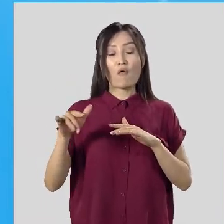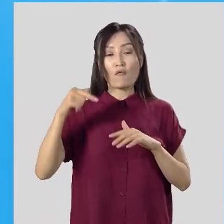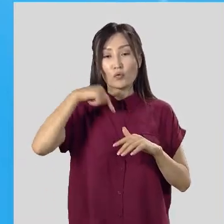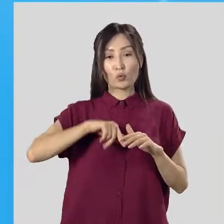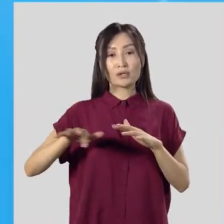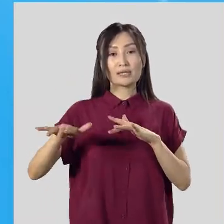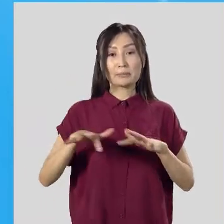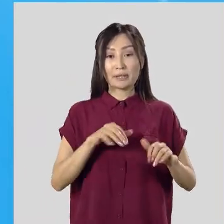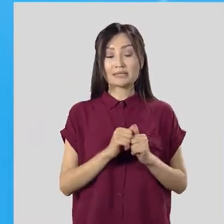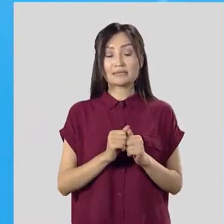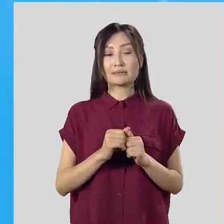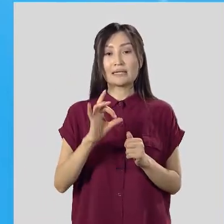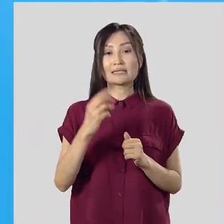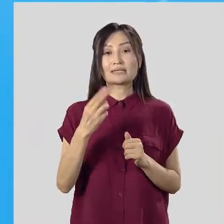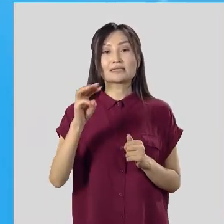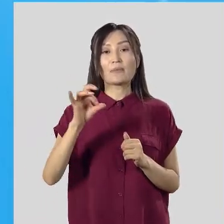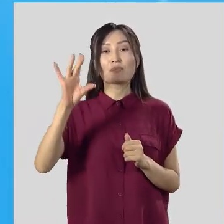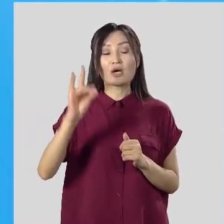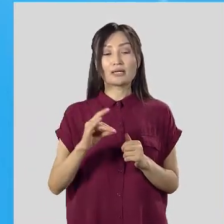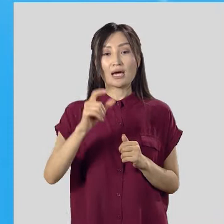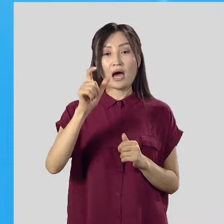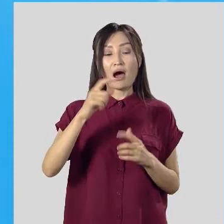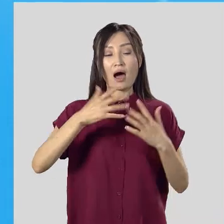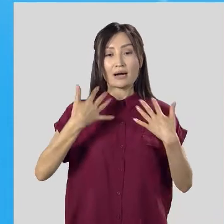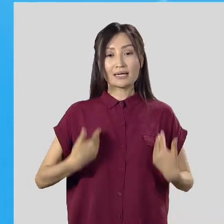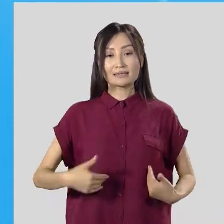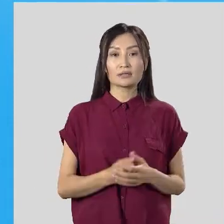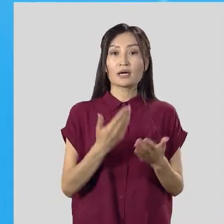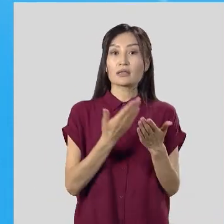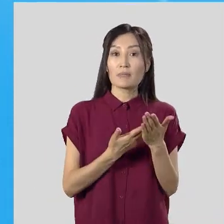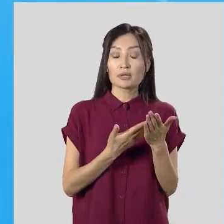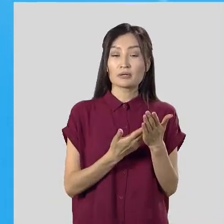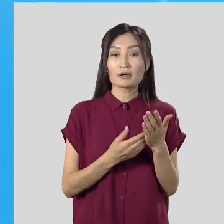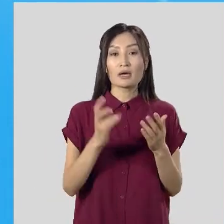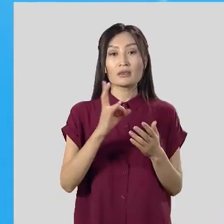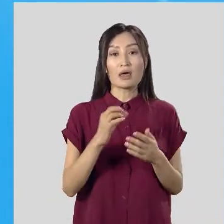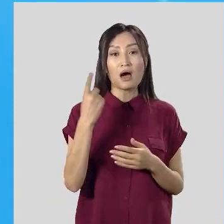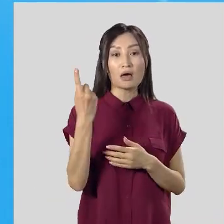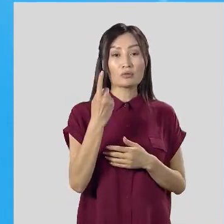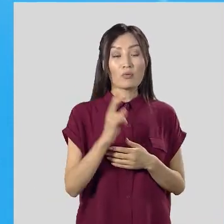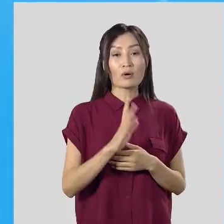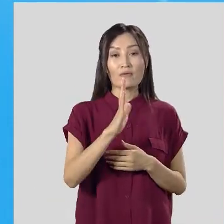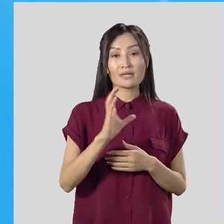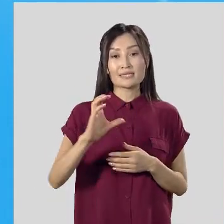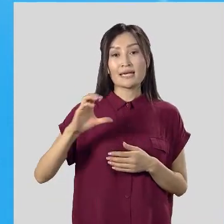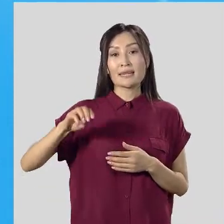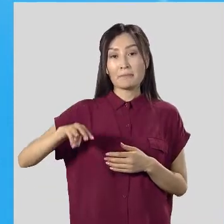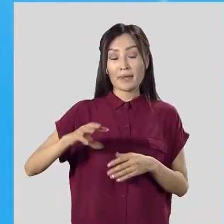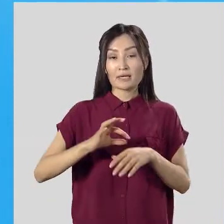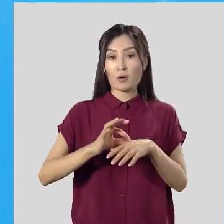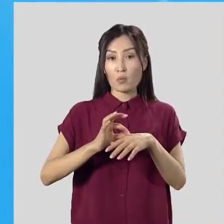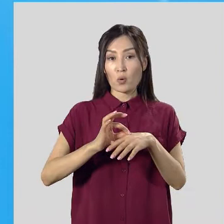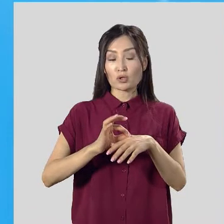процессов. Рецепторов в организме человека много. Например, на одном квадратном сантиметре